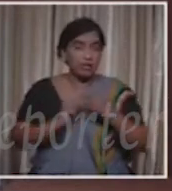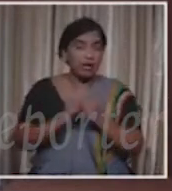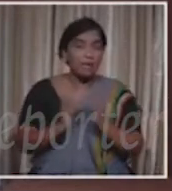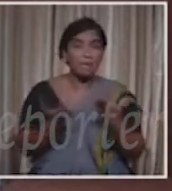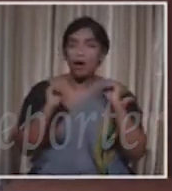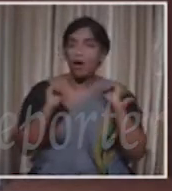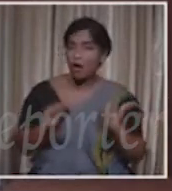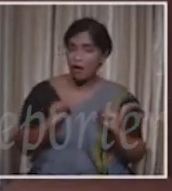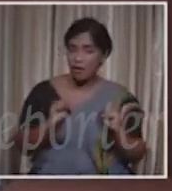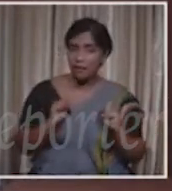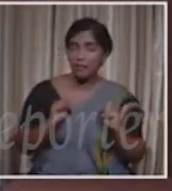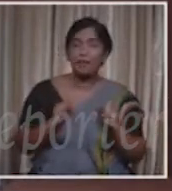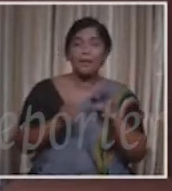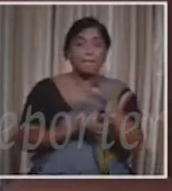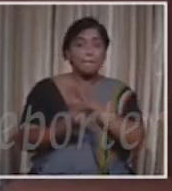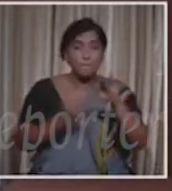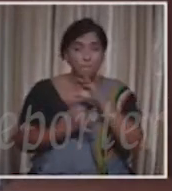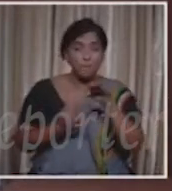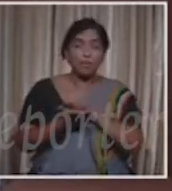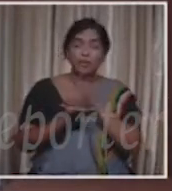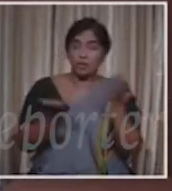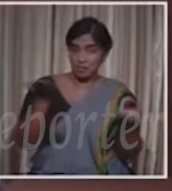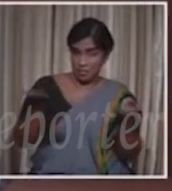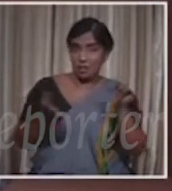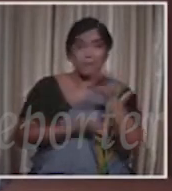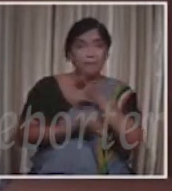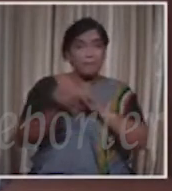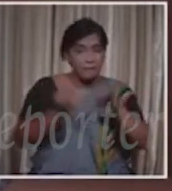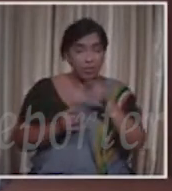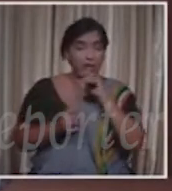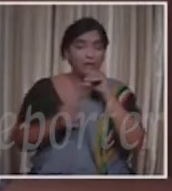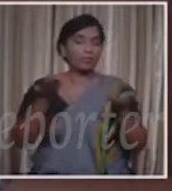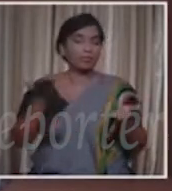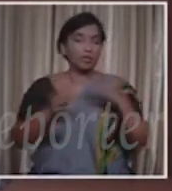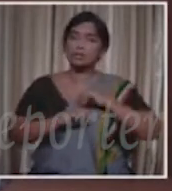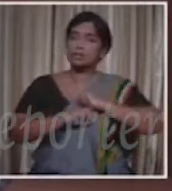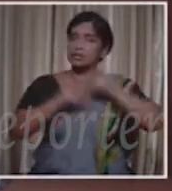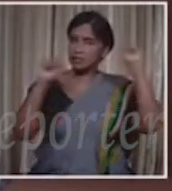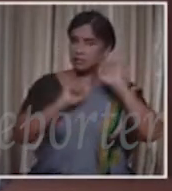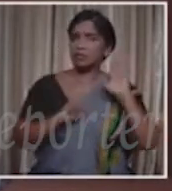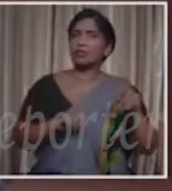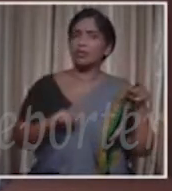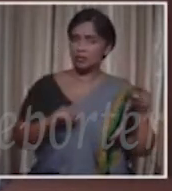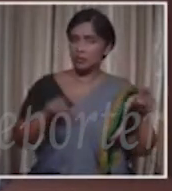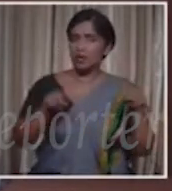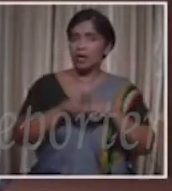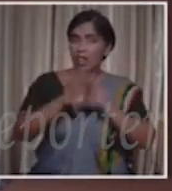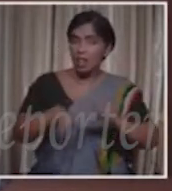කොහොමද ප්‍රජාතන්ත්‍රවාදයේ පිළිබඳ සාධාරණයි ප්‍රජාතන්ත්‍රවාදයේ පිළිබඳ ඉතාම සාධාරණ උද්ඝෝෂණයක් තිබෙන්නේ ඒ දරුවන්